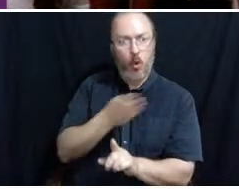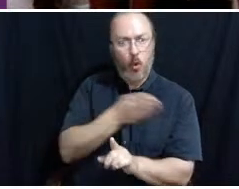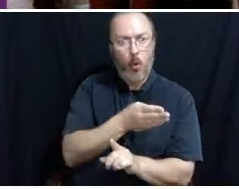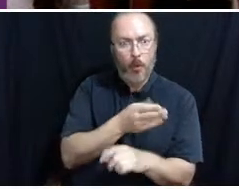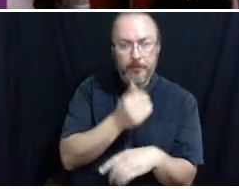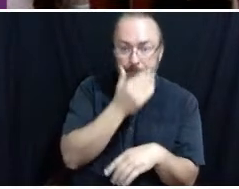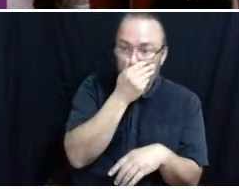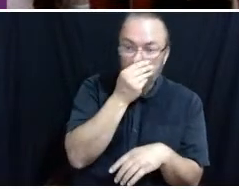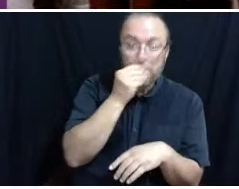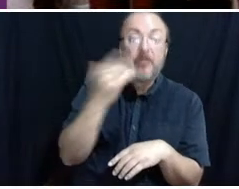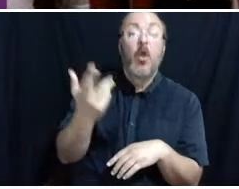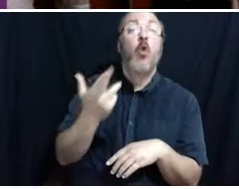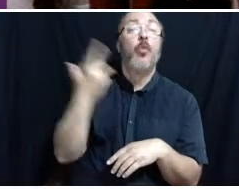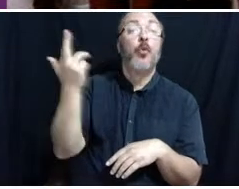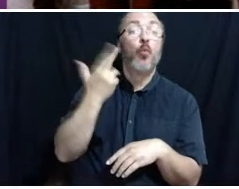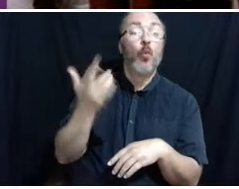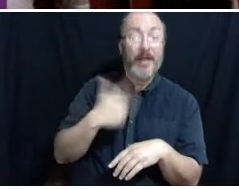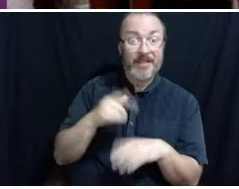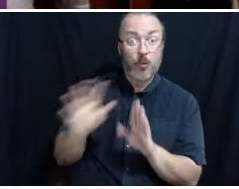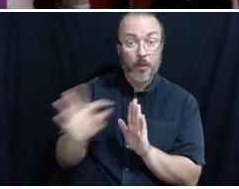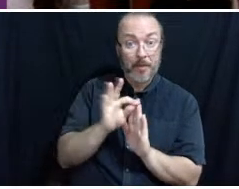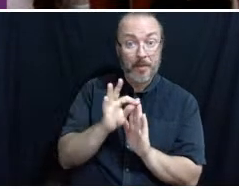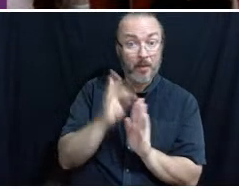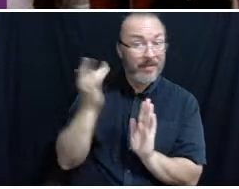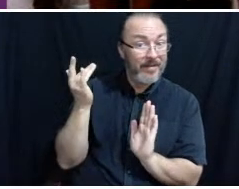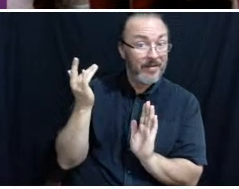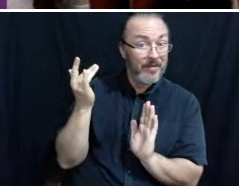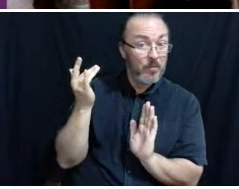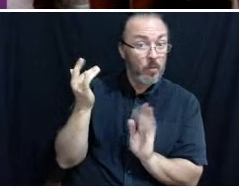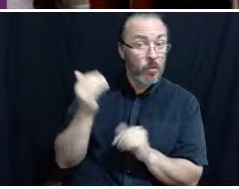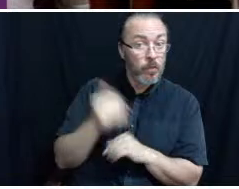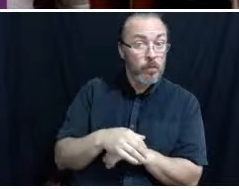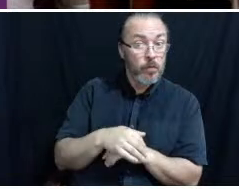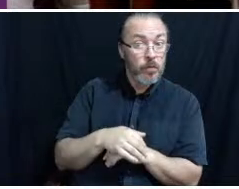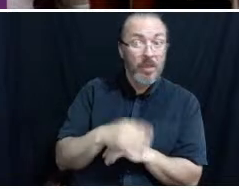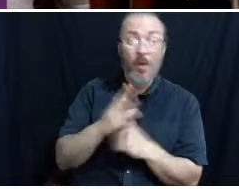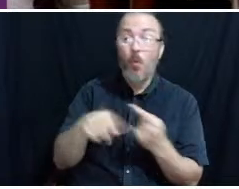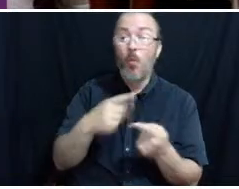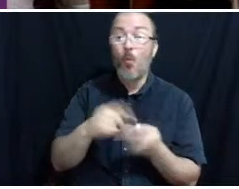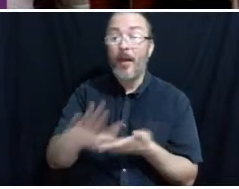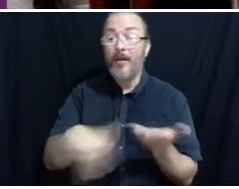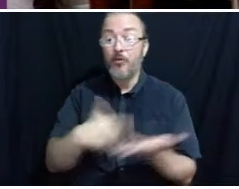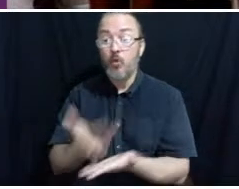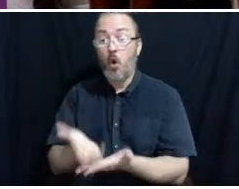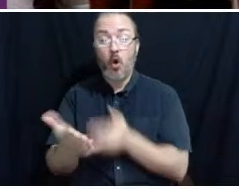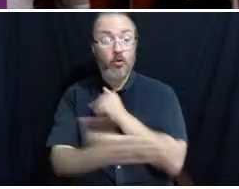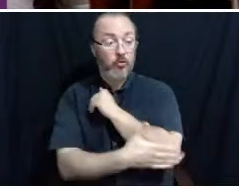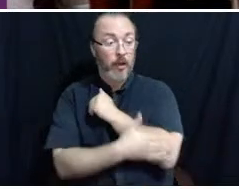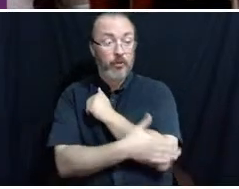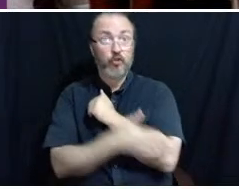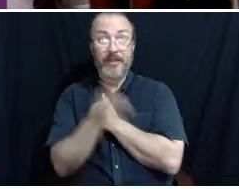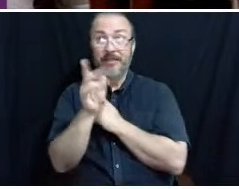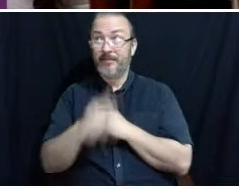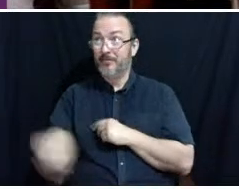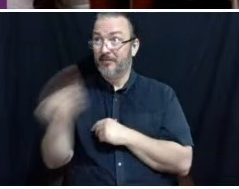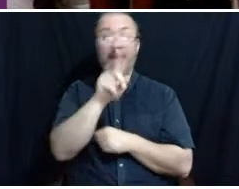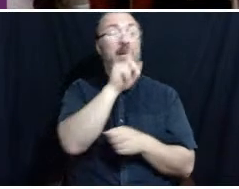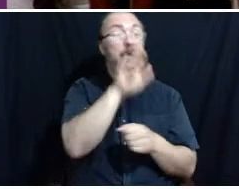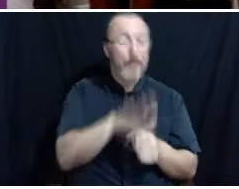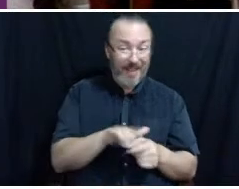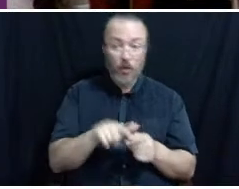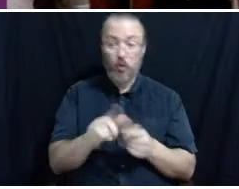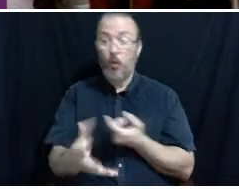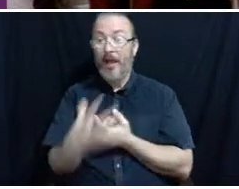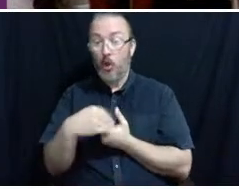La raison de ce choix de l'inclusion, c'est que Tous les pays se sont engagés